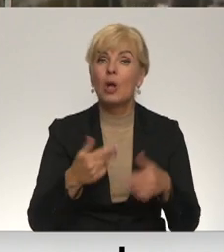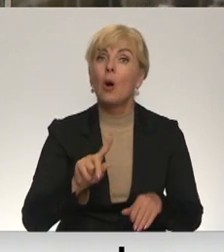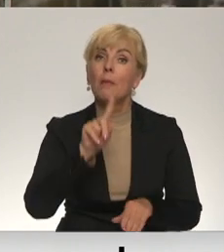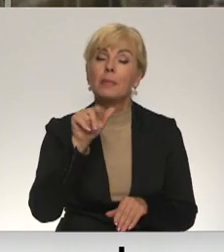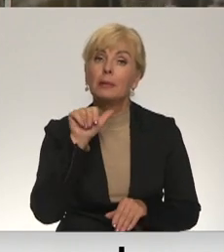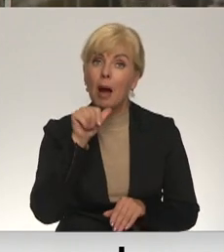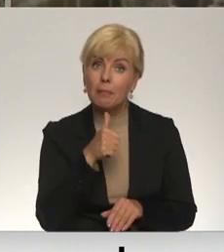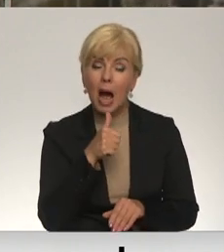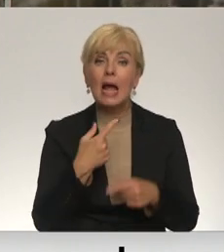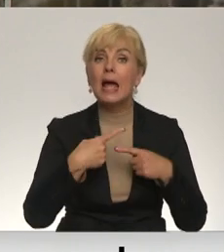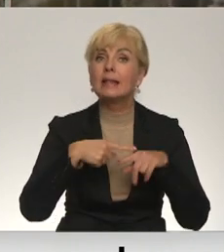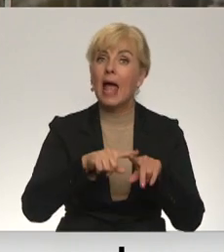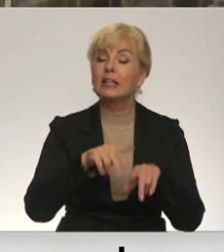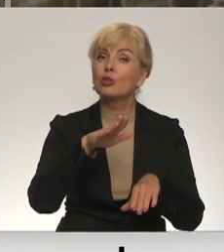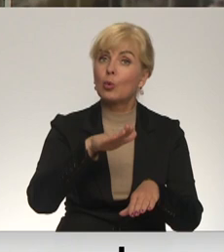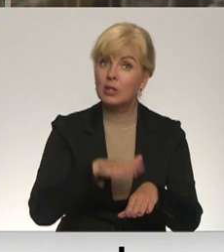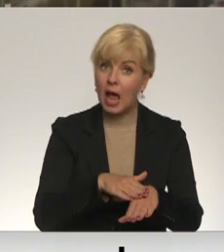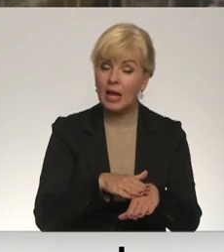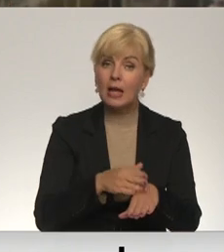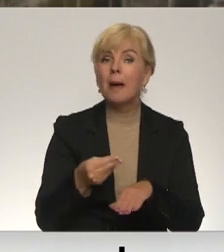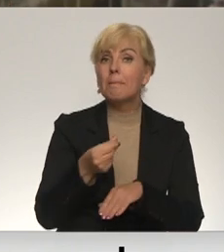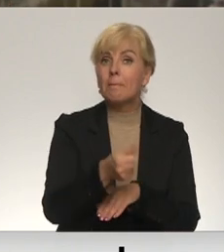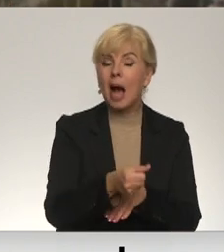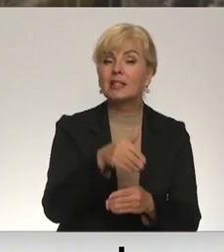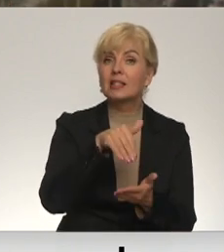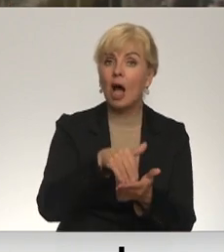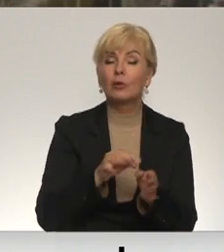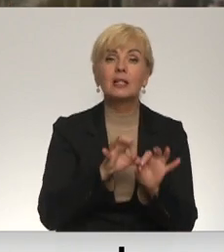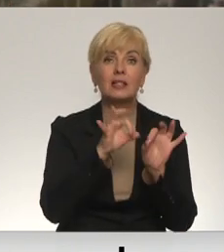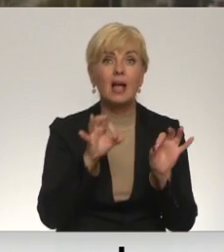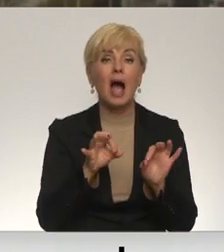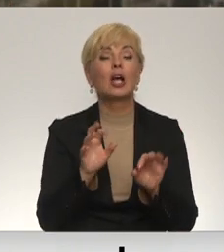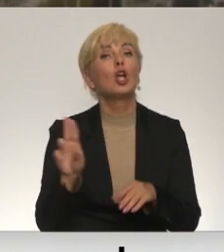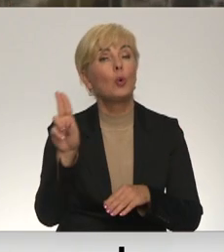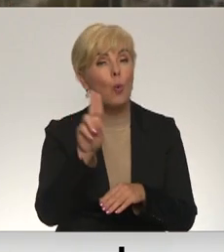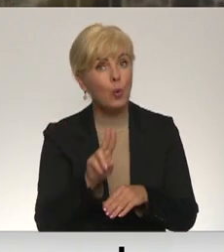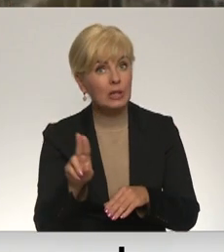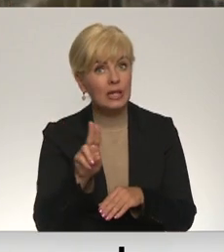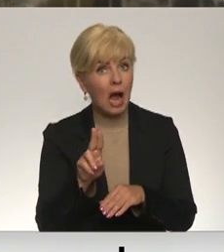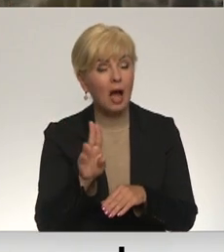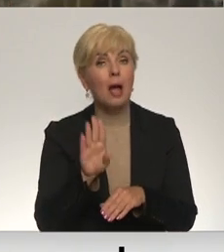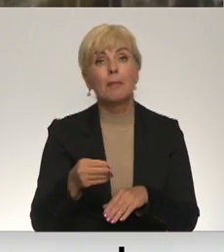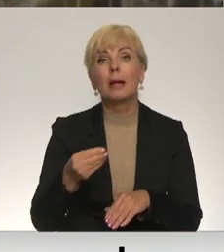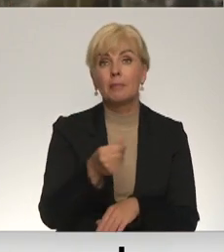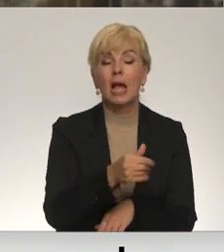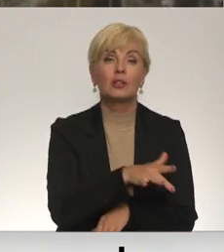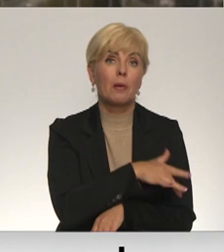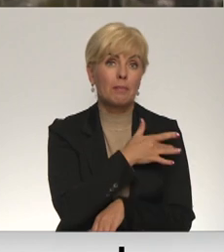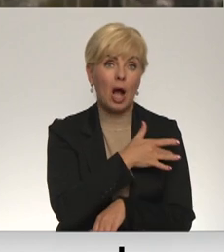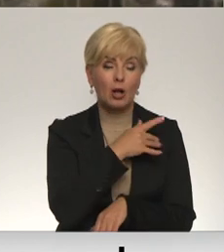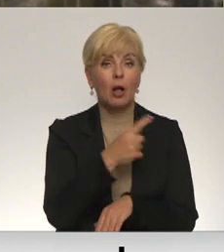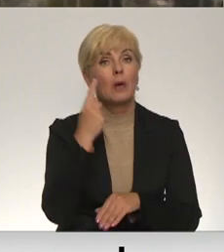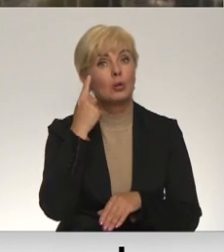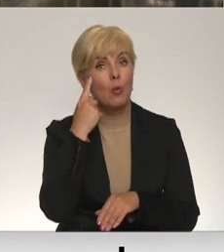Maija, taču tehniski iemesli dēļ maksas stāvlākumu sākšot darboties jūnijā. Par maksas stāvvietu ieviešanu domājot